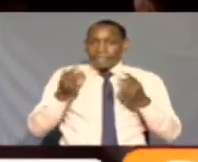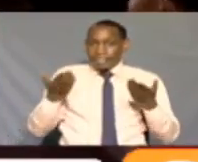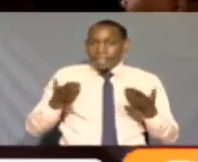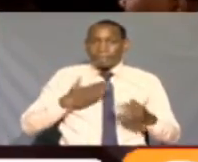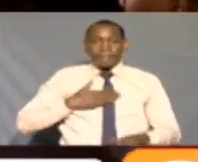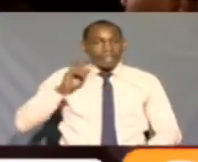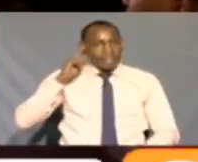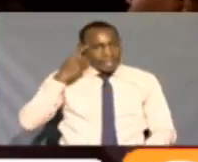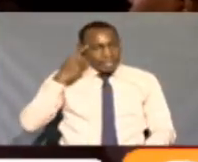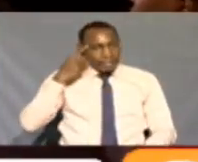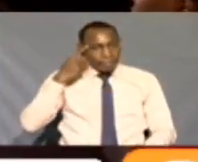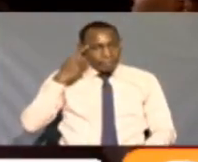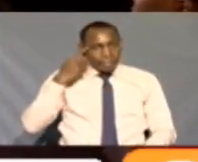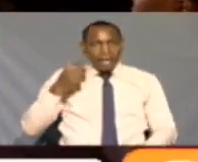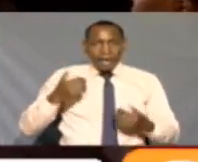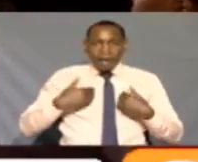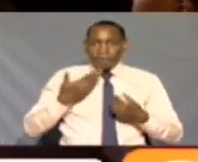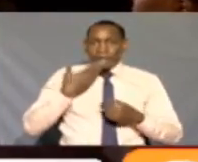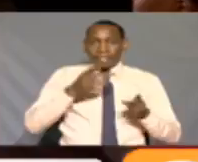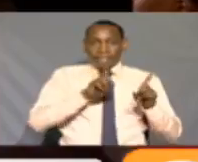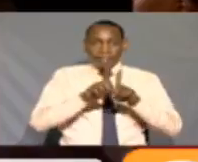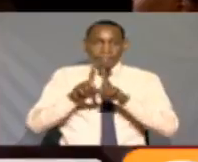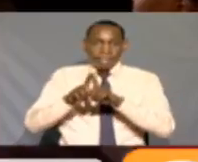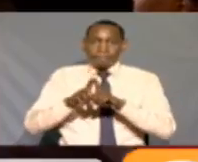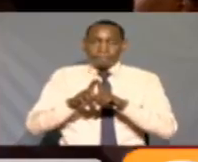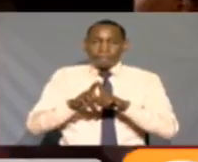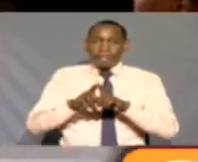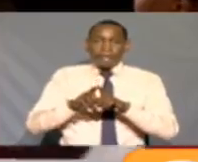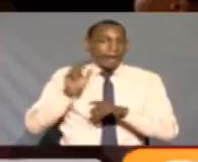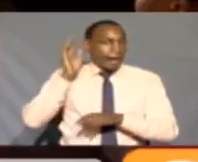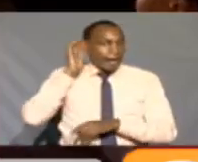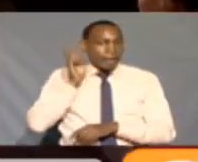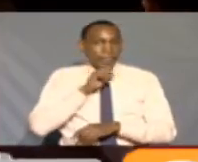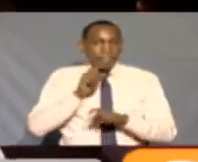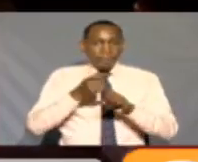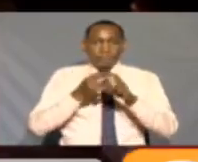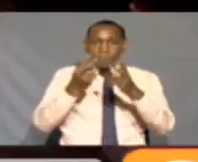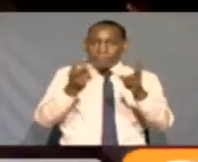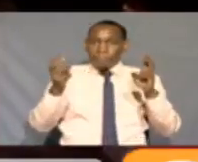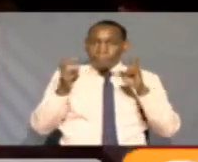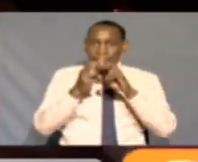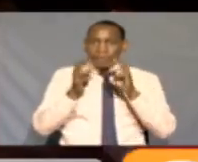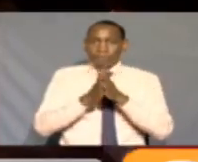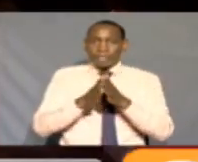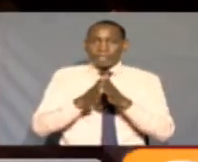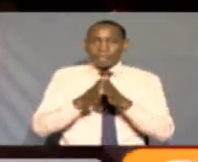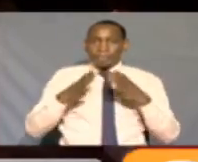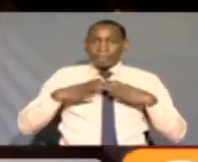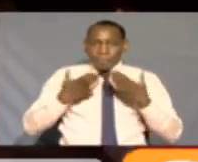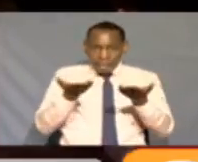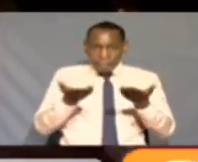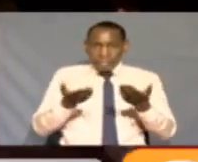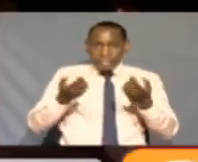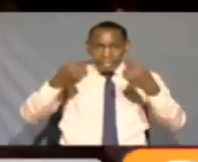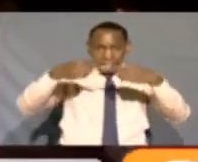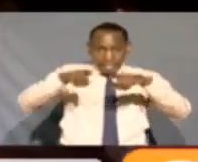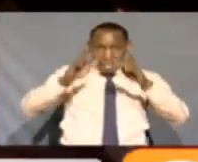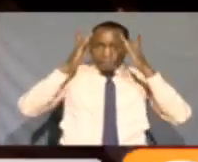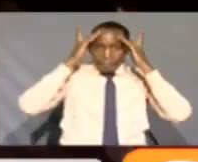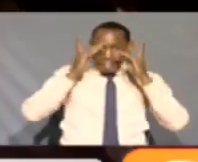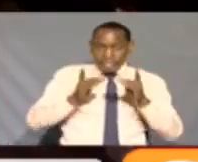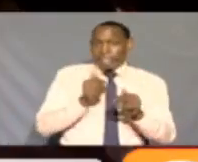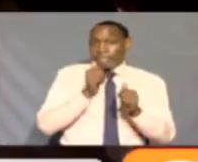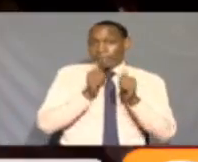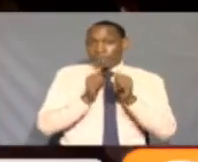nadhani pia wakaji wenyewe wana majibu kama vile tumesikia kutoka kwa wageni wetu na washirika wa kipindi hiki. Ni sisi wenyewe tuweze kuamua ni